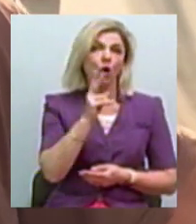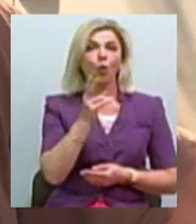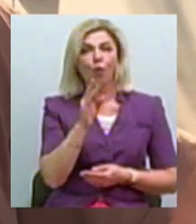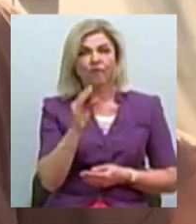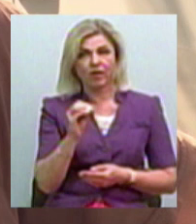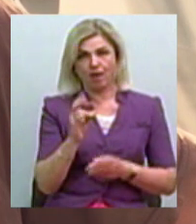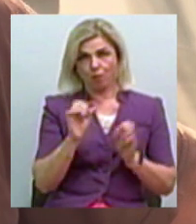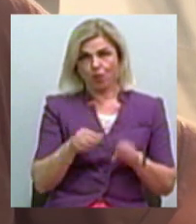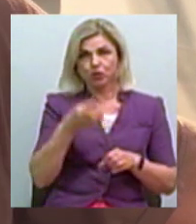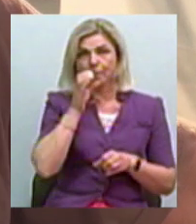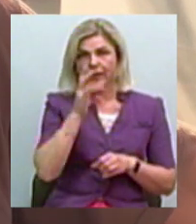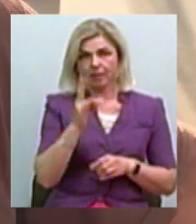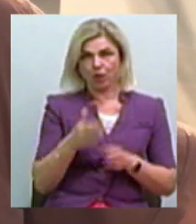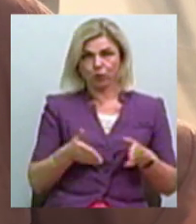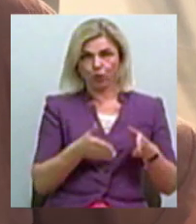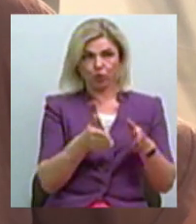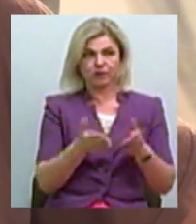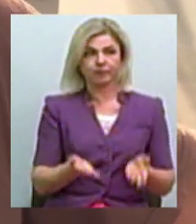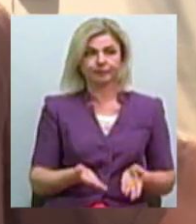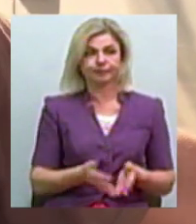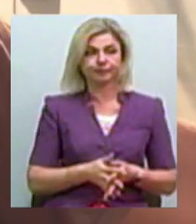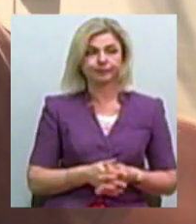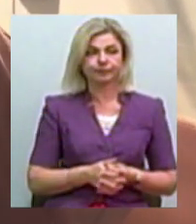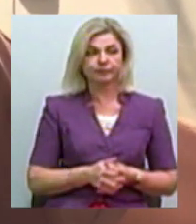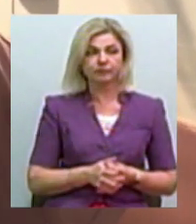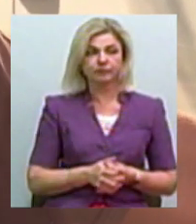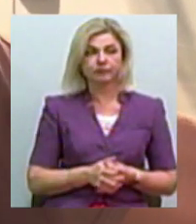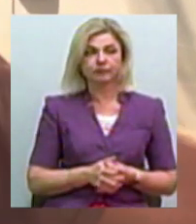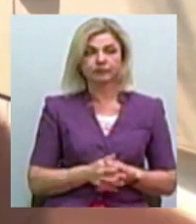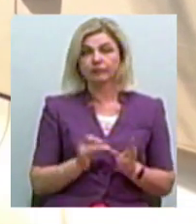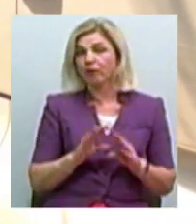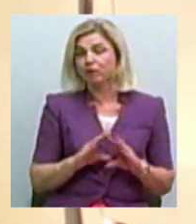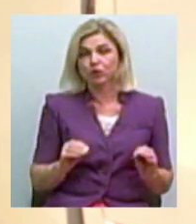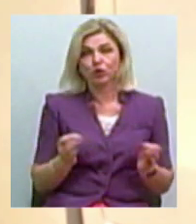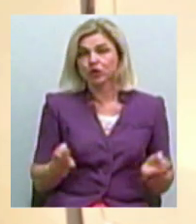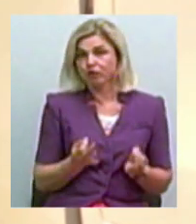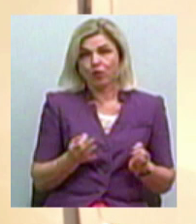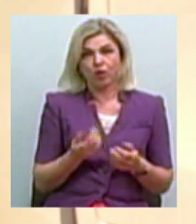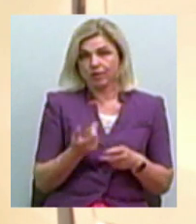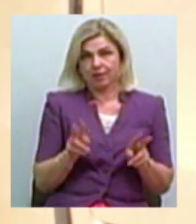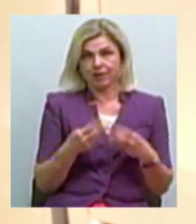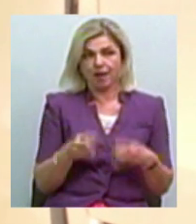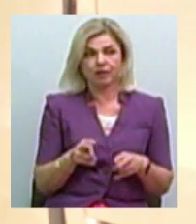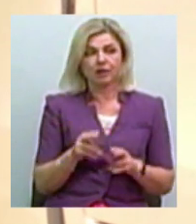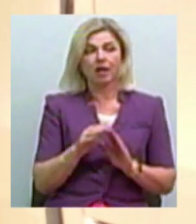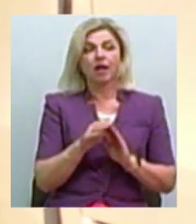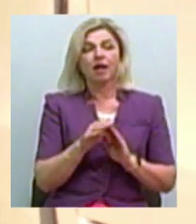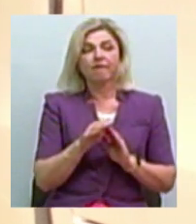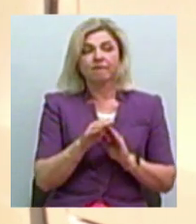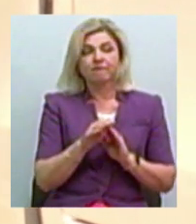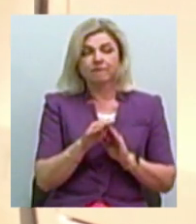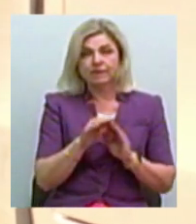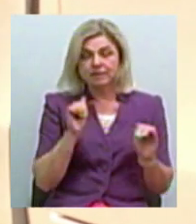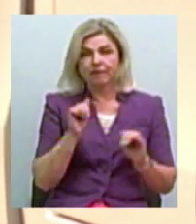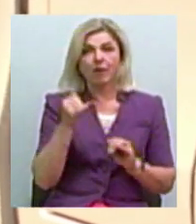попити на дорозі, як ті вони з тепловими режимами хочуть працювати. І все, більше нічого хорошого не треба нам. Щоб визивали по дзвоночку,